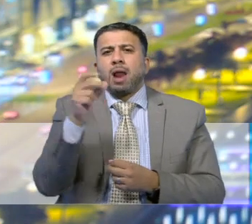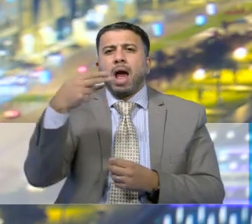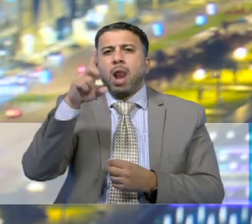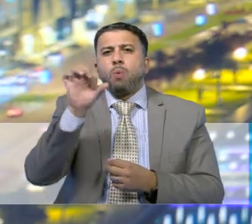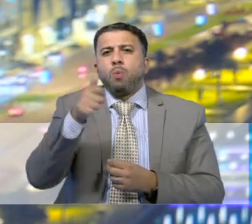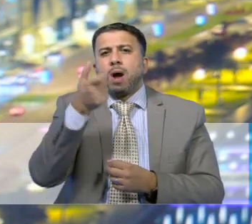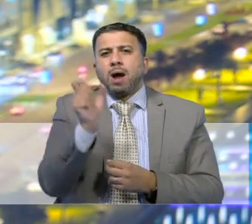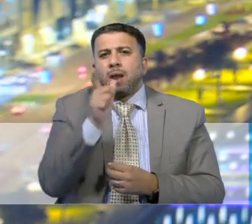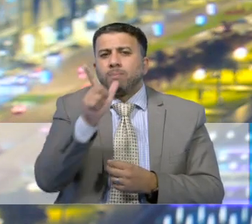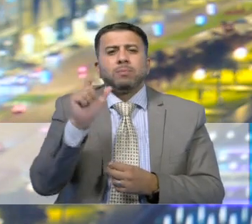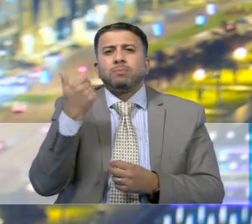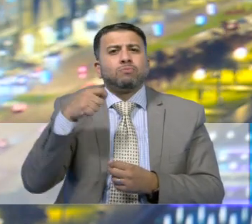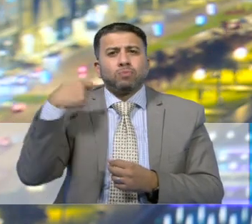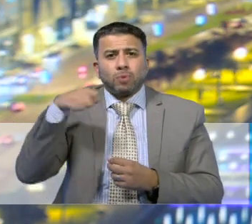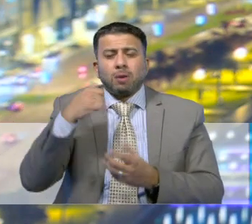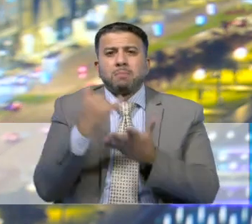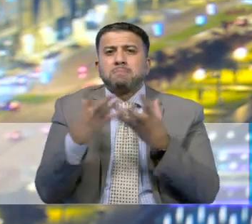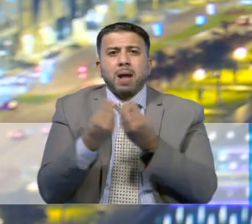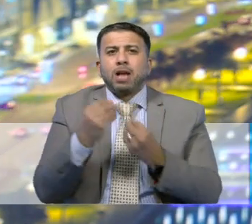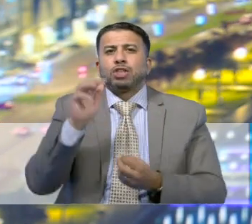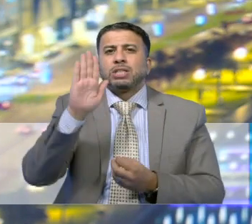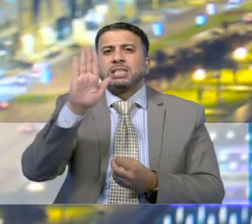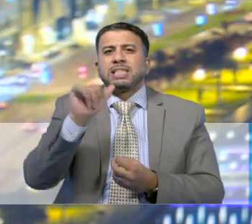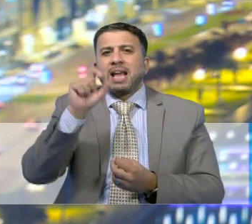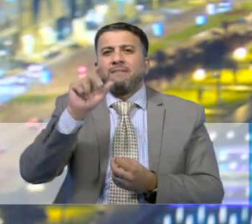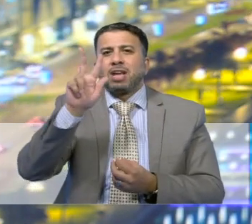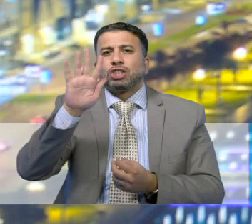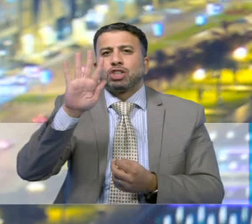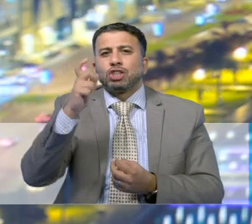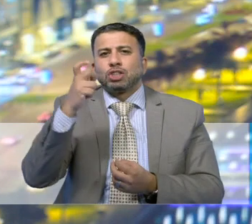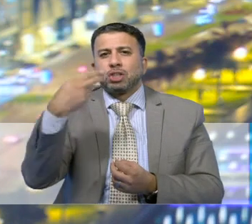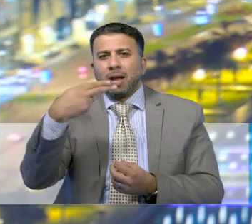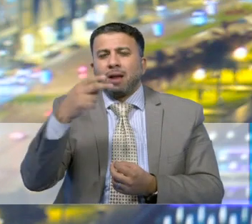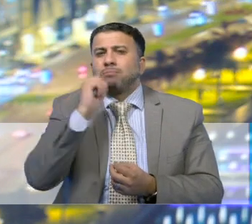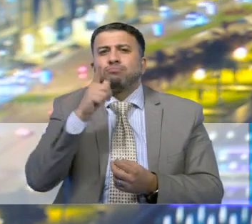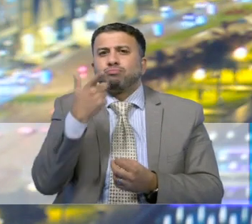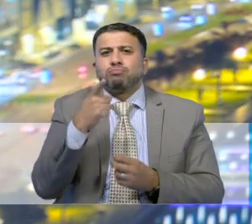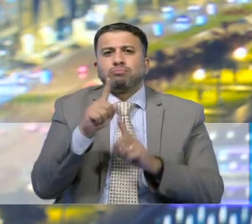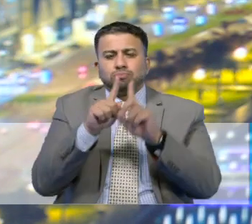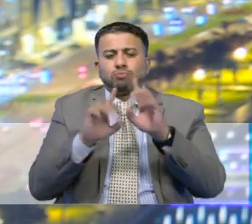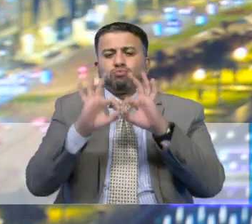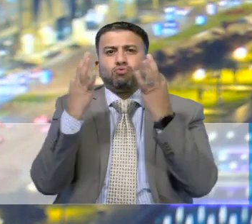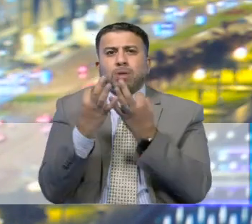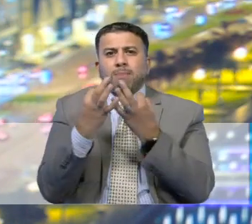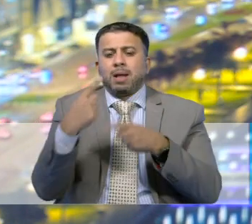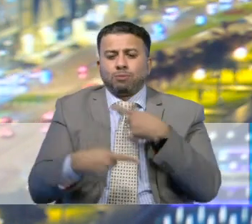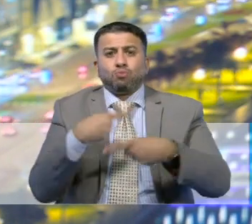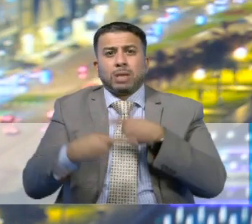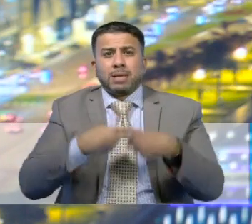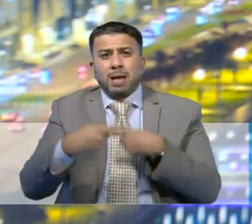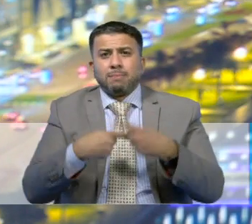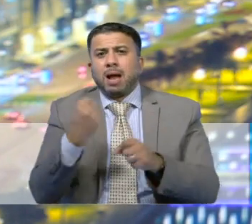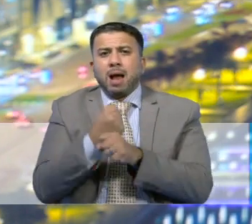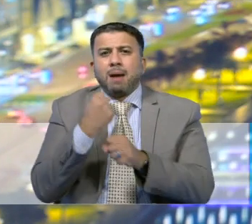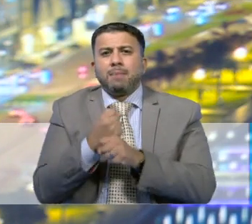وكيل الوزارة بالوكالة، وسعادة سيف الشرع وكيل الوزارة المساعد لقطاع المجتمعات المستدامة